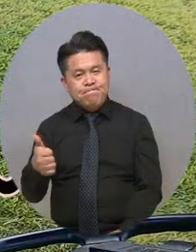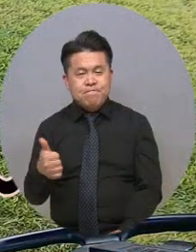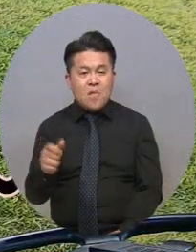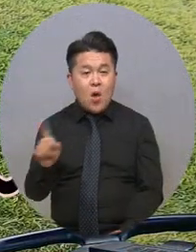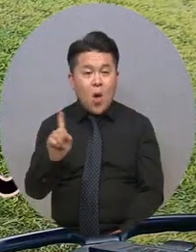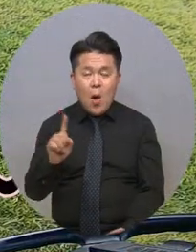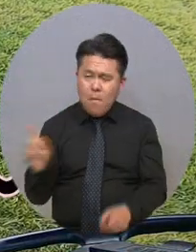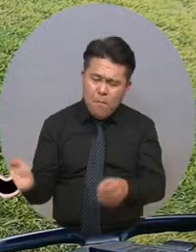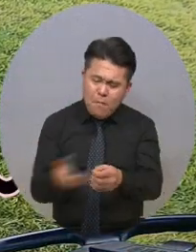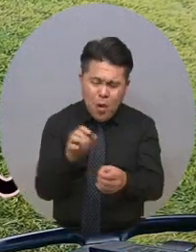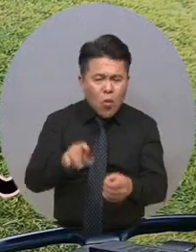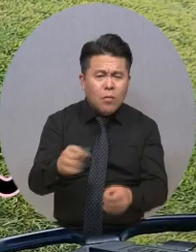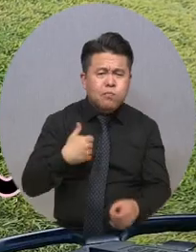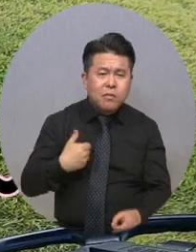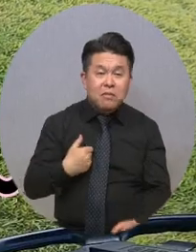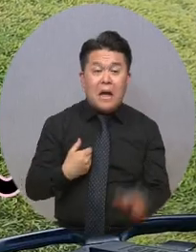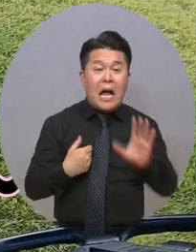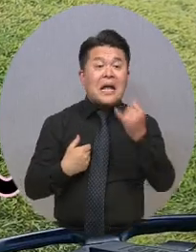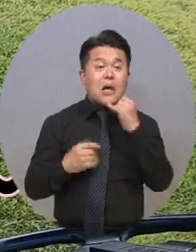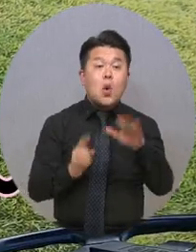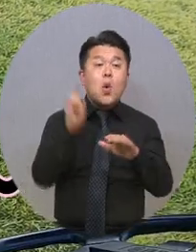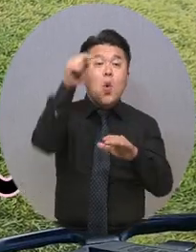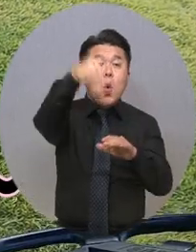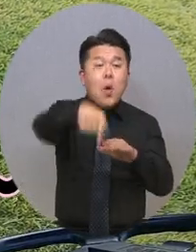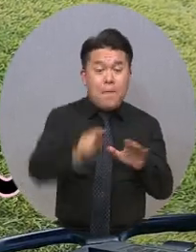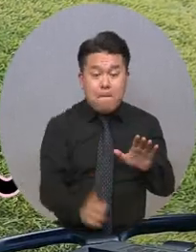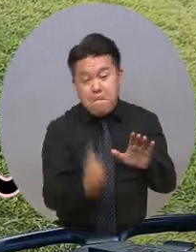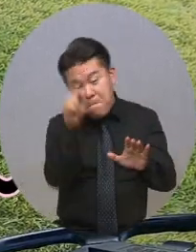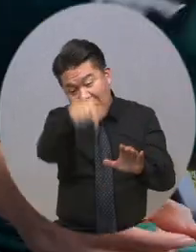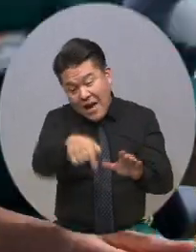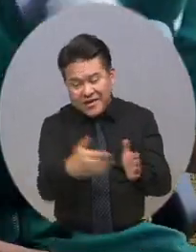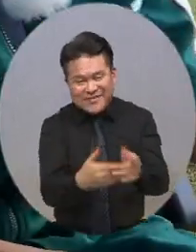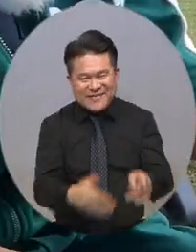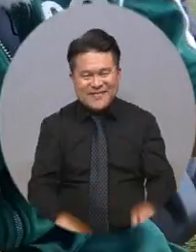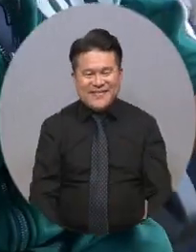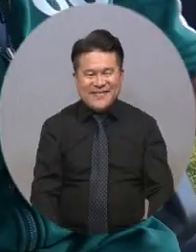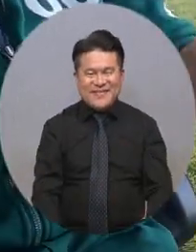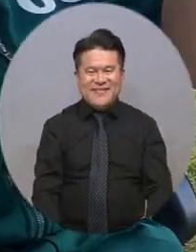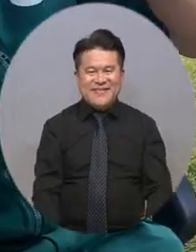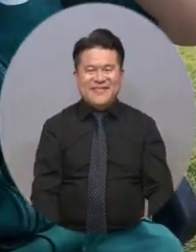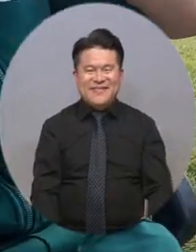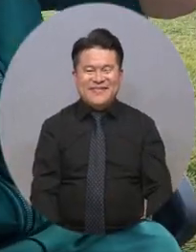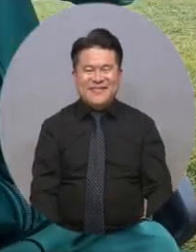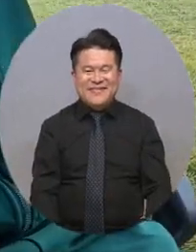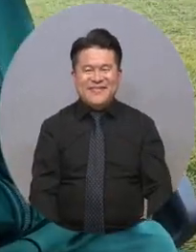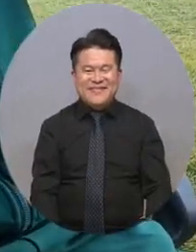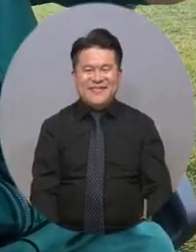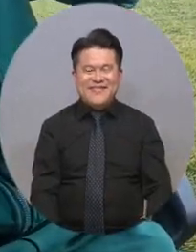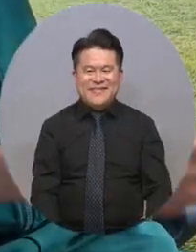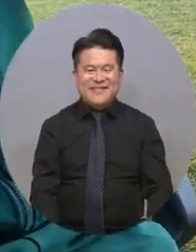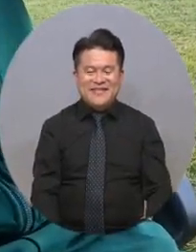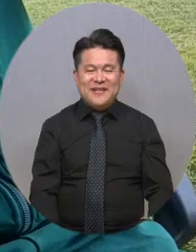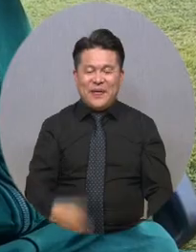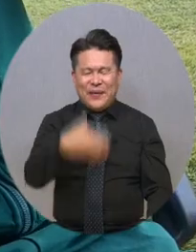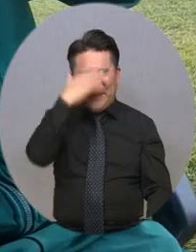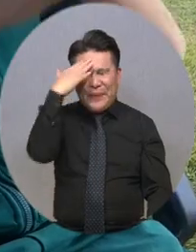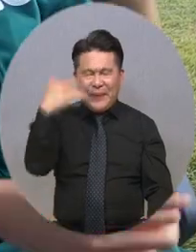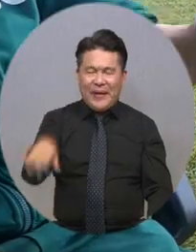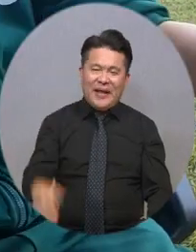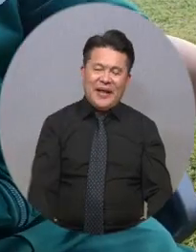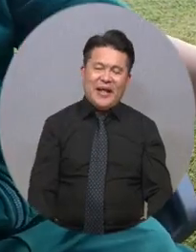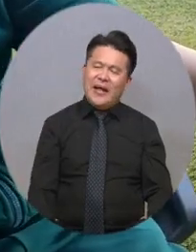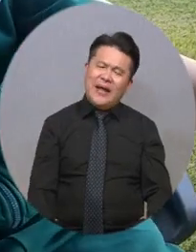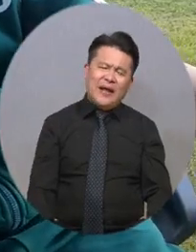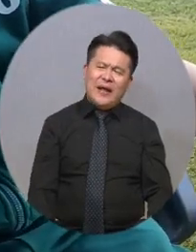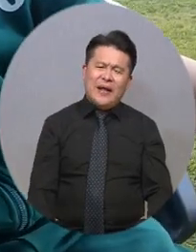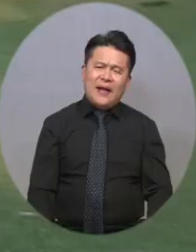아니요, 벙커 넘었어요. 넘었어? 아, 네, 킥해서 나왔어요. 어. 카메라 딱 옆에, 고무래 옆에. 어, 다행이다. 오늘 드라이버 150